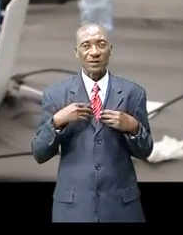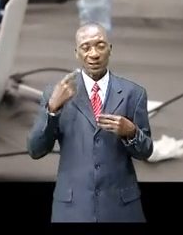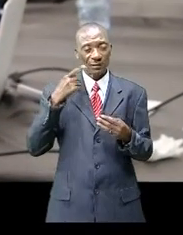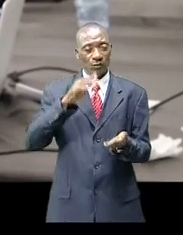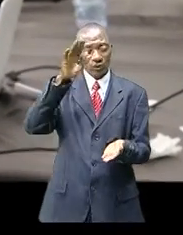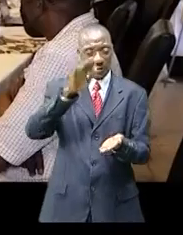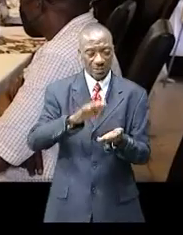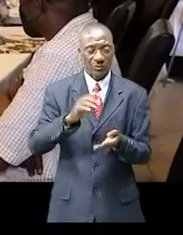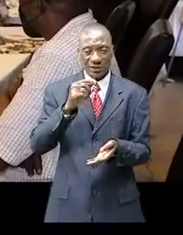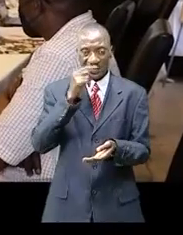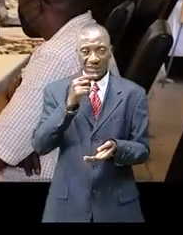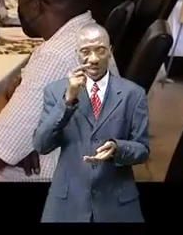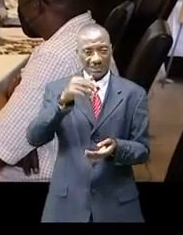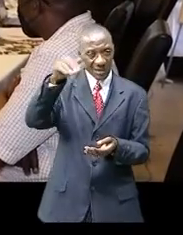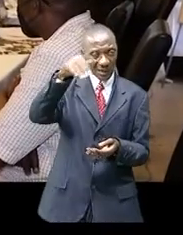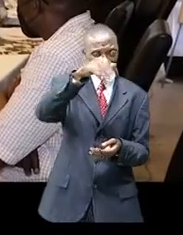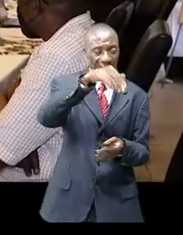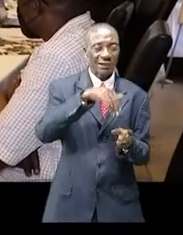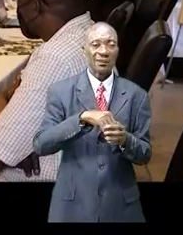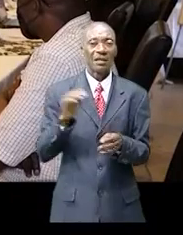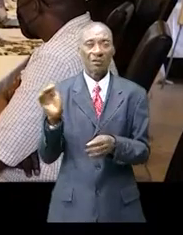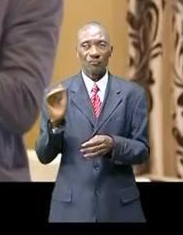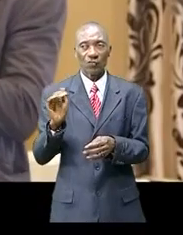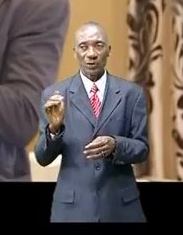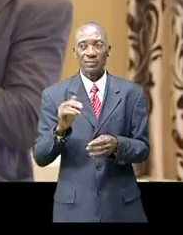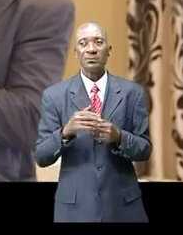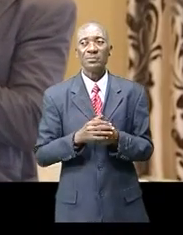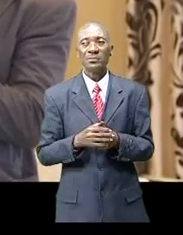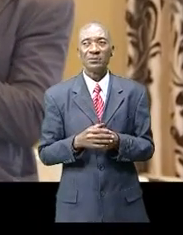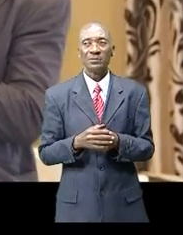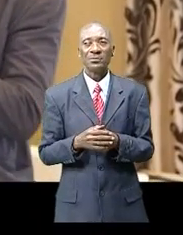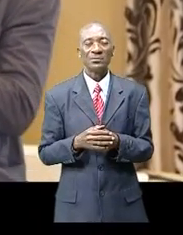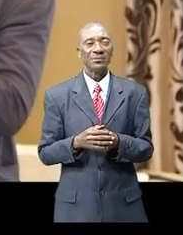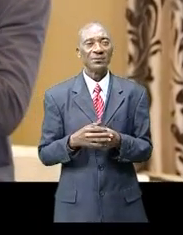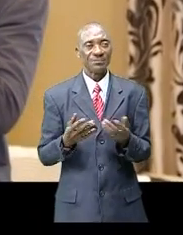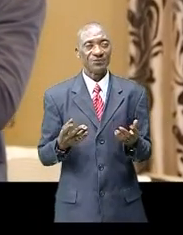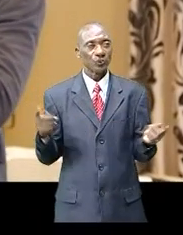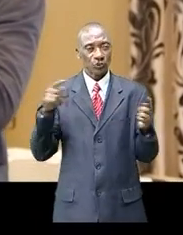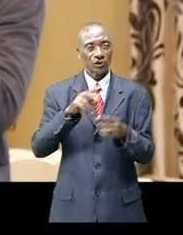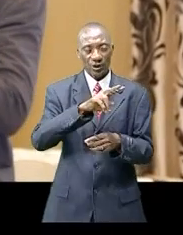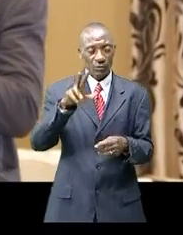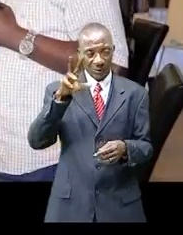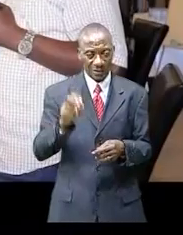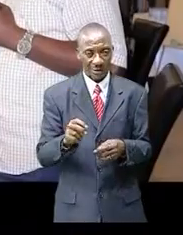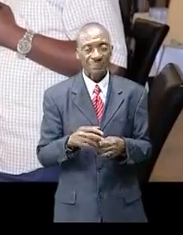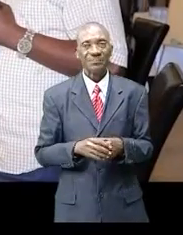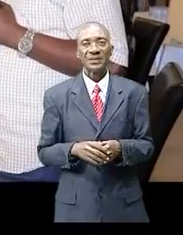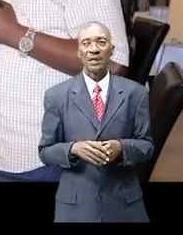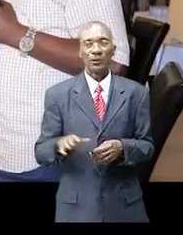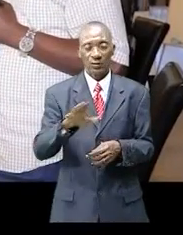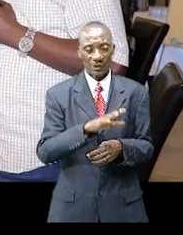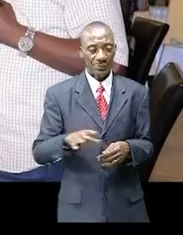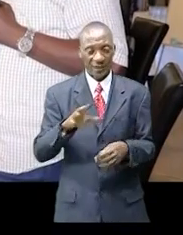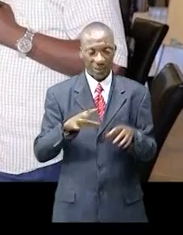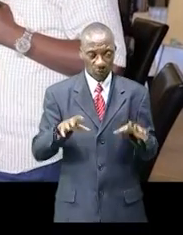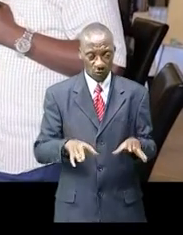gaz à effet de serre de 17% entre 2021 et 2030. Pour atteindre cet objectif, le pays de